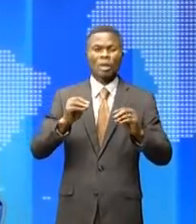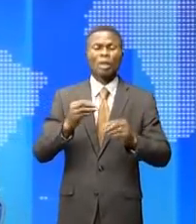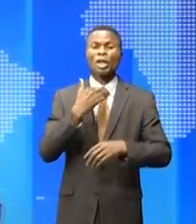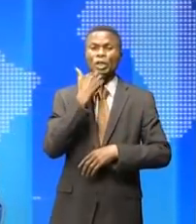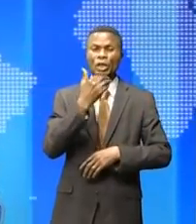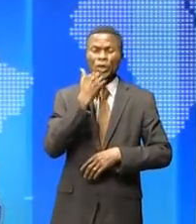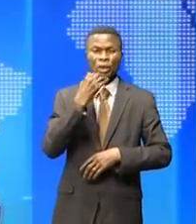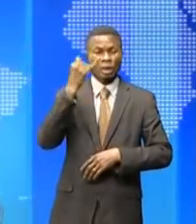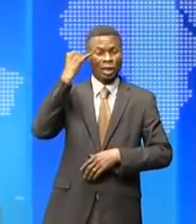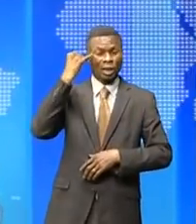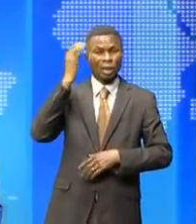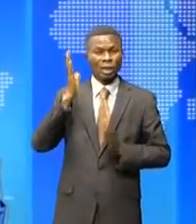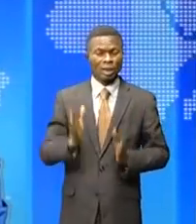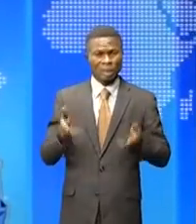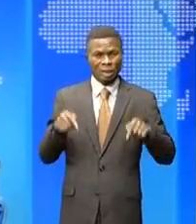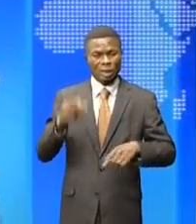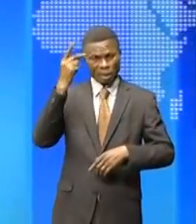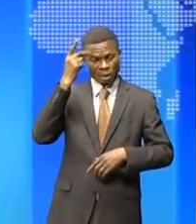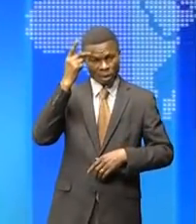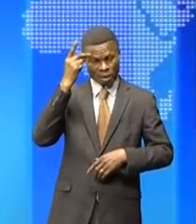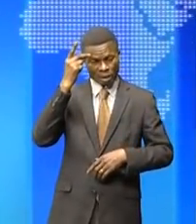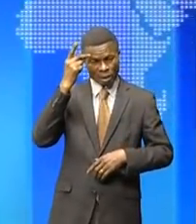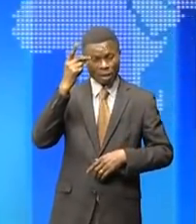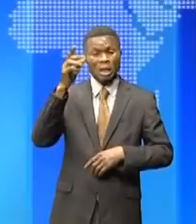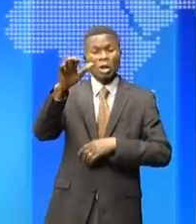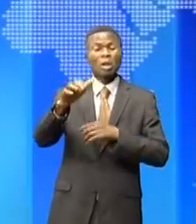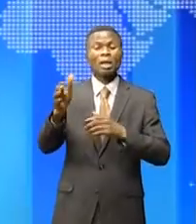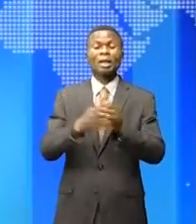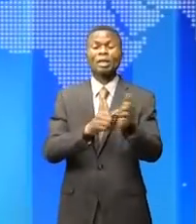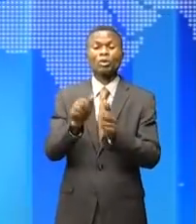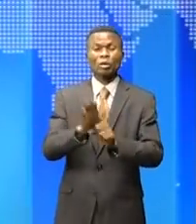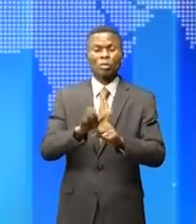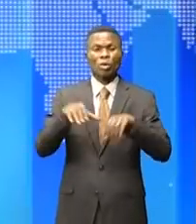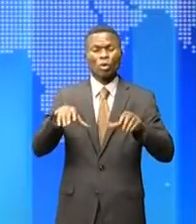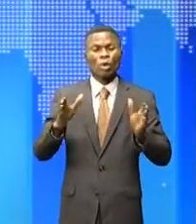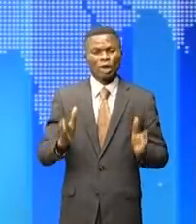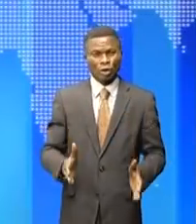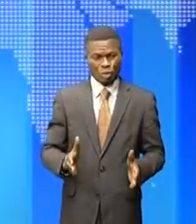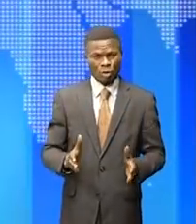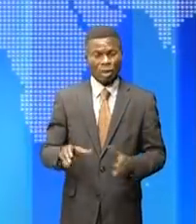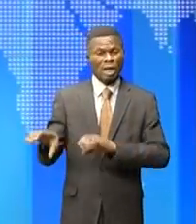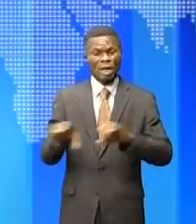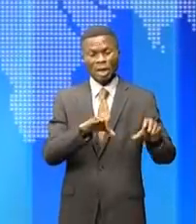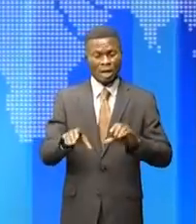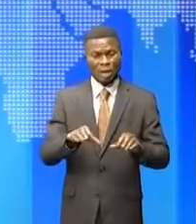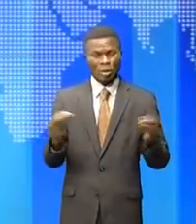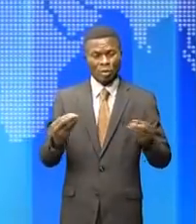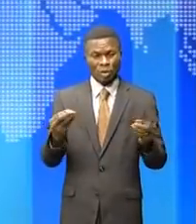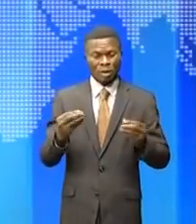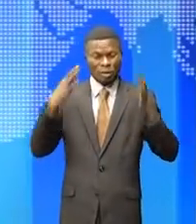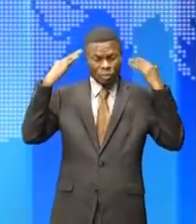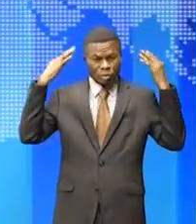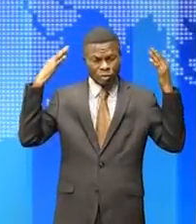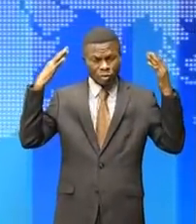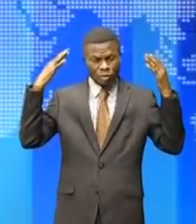économiques indiens à kinshasa ont fait l'objet de piège par des congolais 7 est de fait suite à une rumeur qui